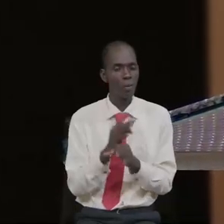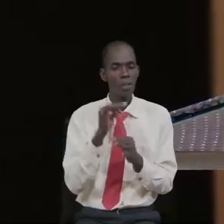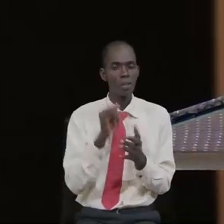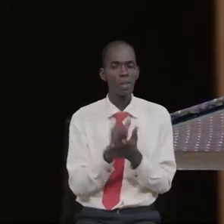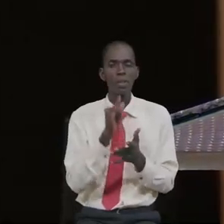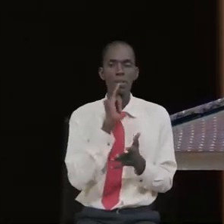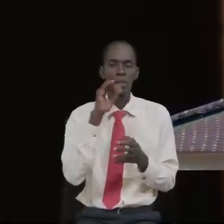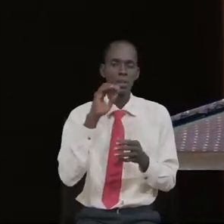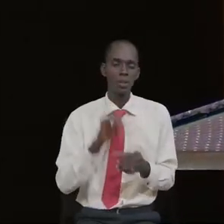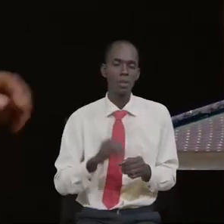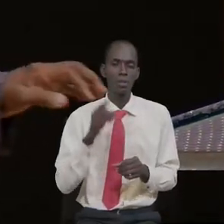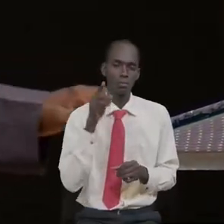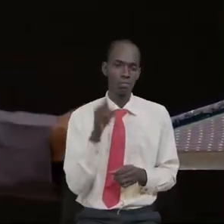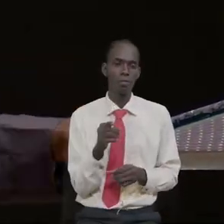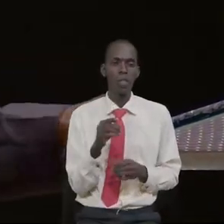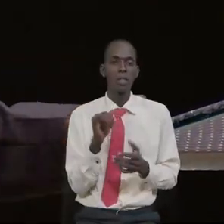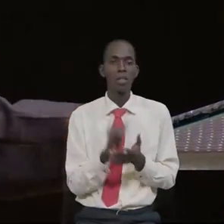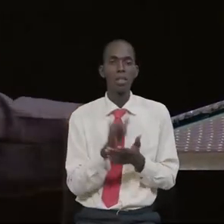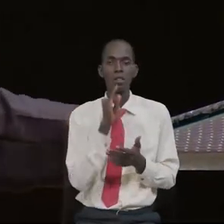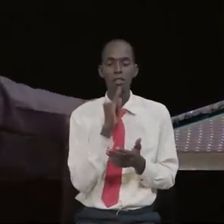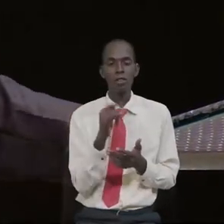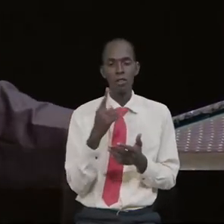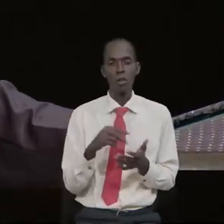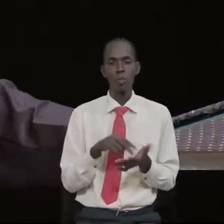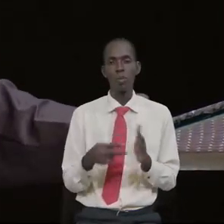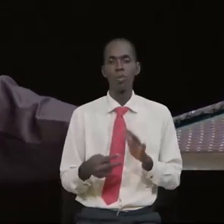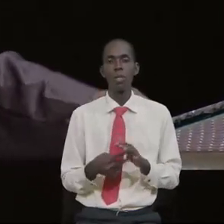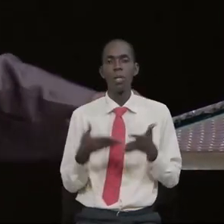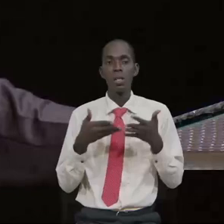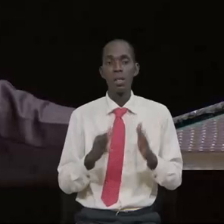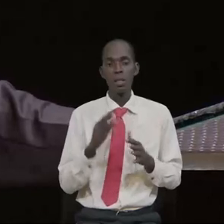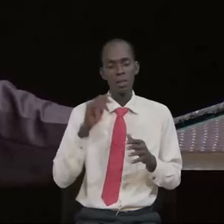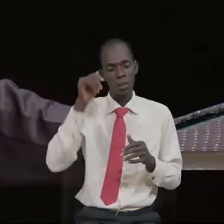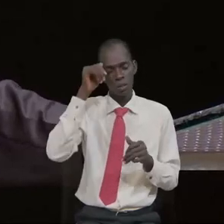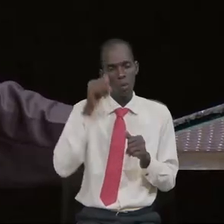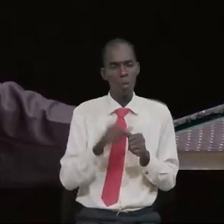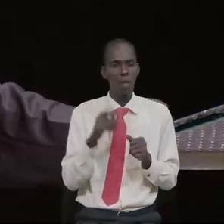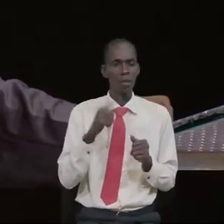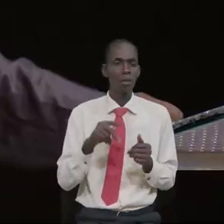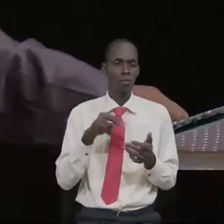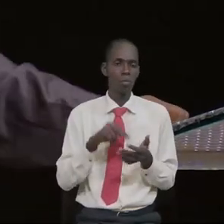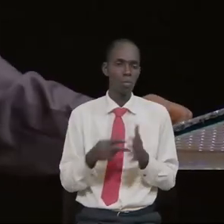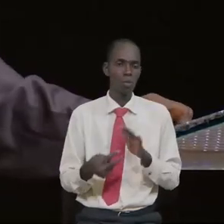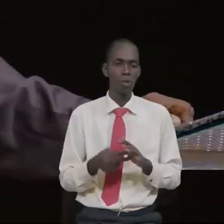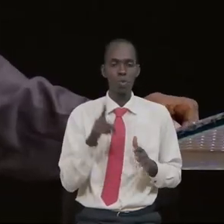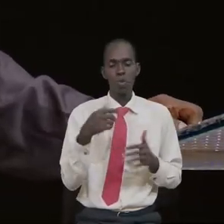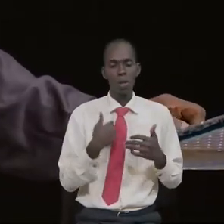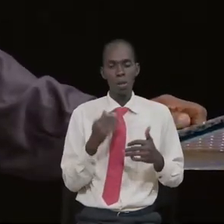C'est l'objectif. Nous sommes délivrés. Rappelons-nous l'objectif. Tu sors